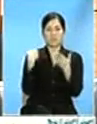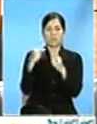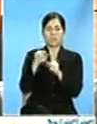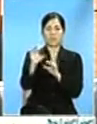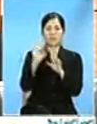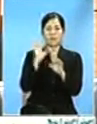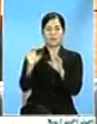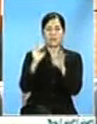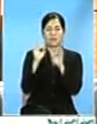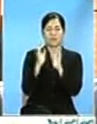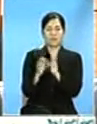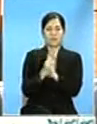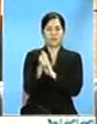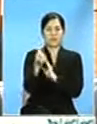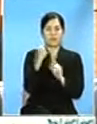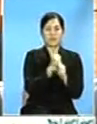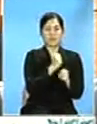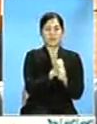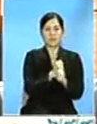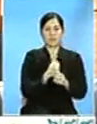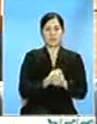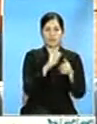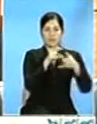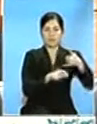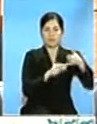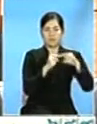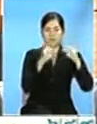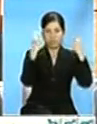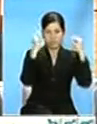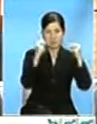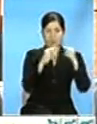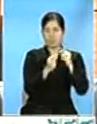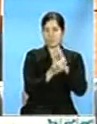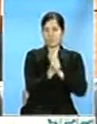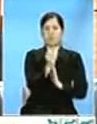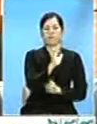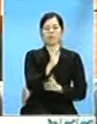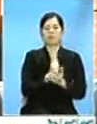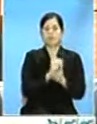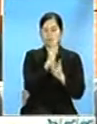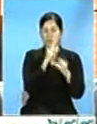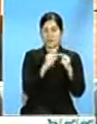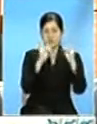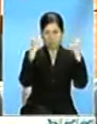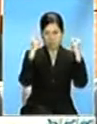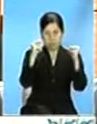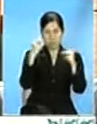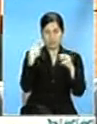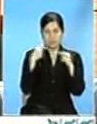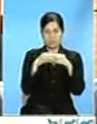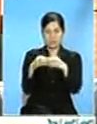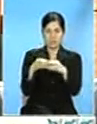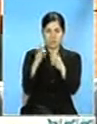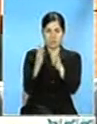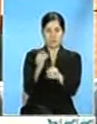านไม่จำเป็นว่าตัวนายกต้องเก่งถ้านายกมีความสามารถใช้คนเก่งบริหารประเทศ